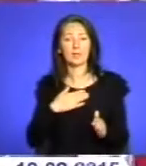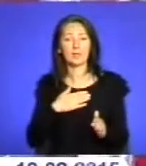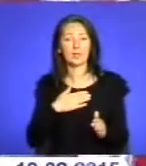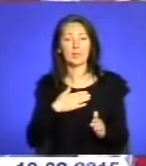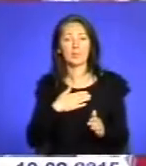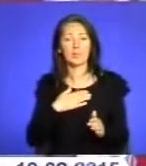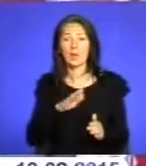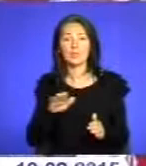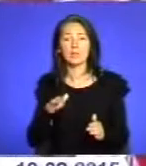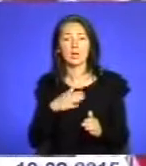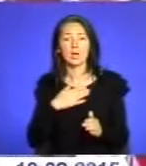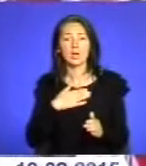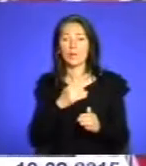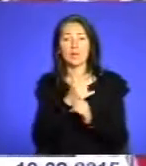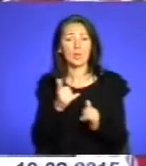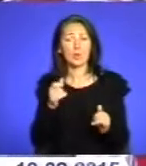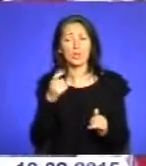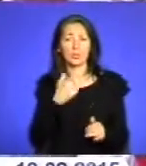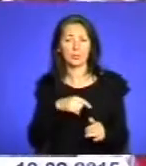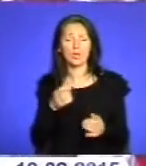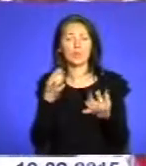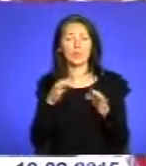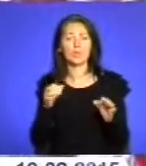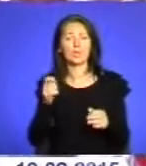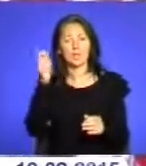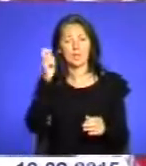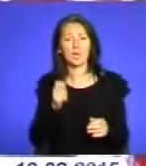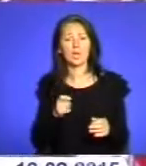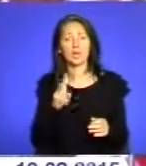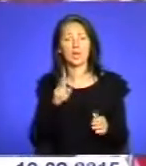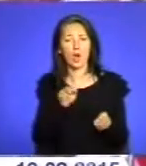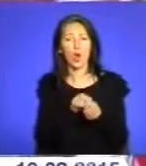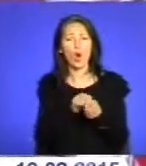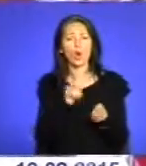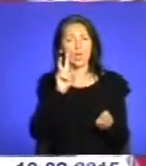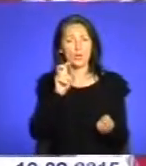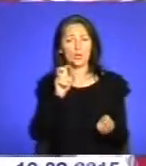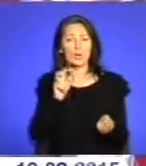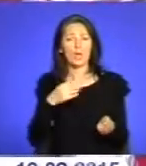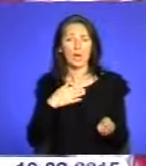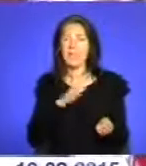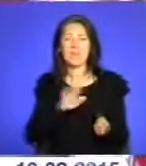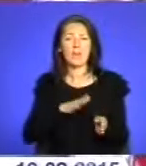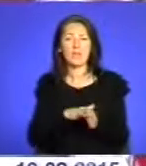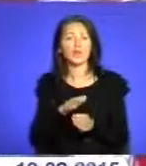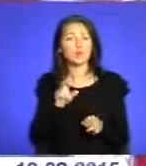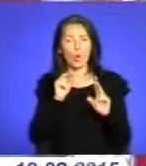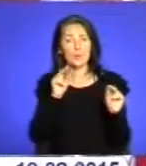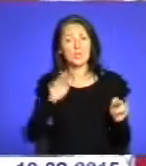дозволити приїхати героями 200-ми і не виконати їхню обіцянку приїхати живими. Тому я думаю, що так, ми відчували